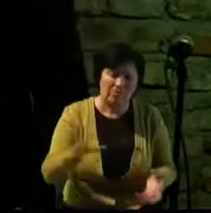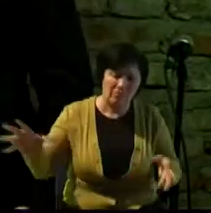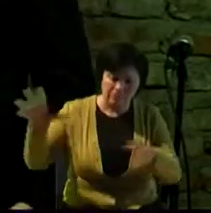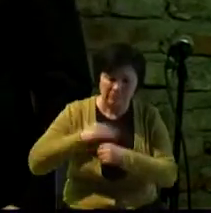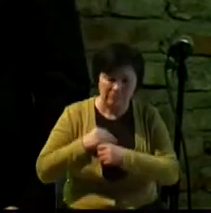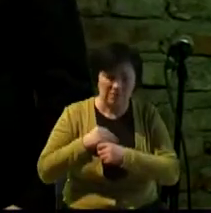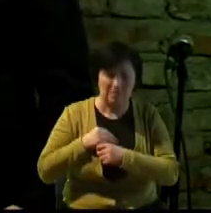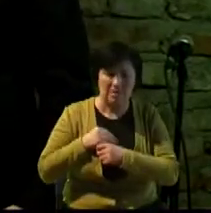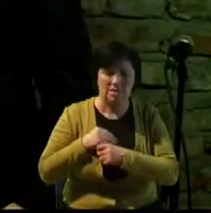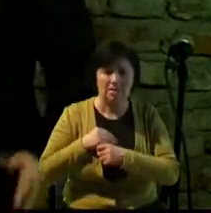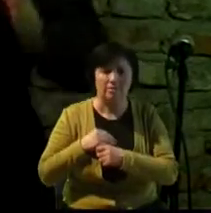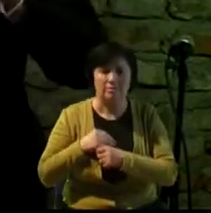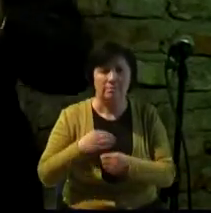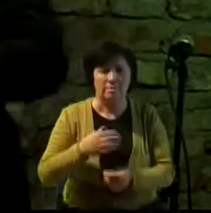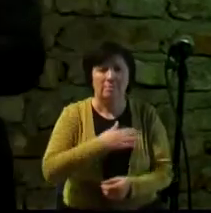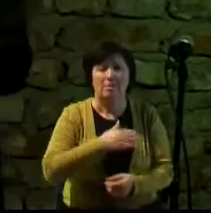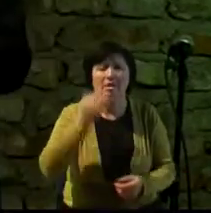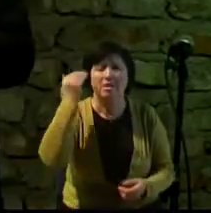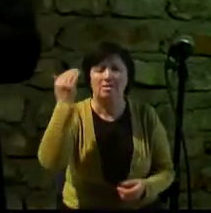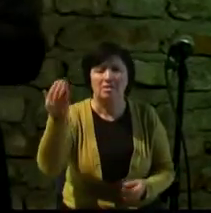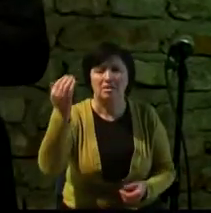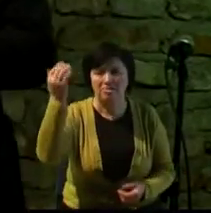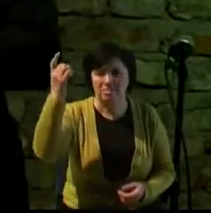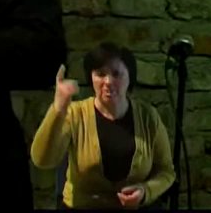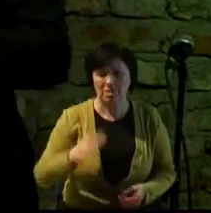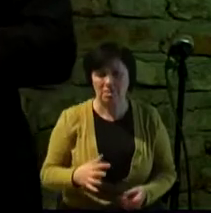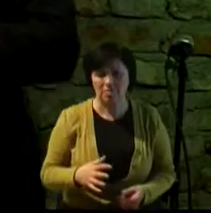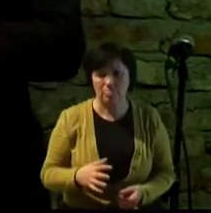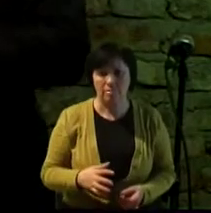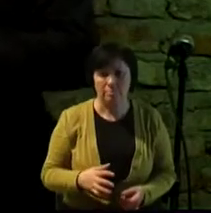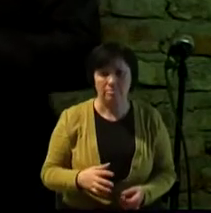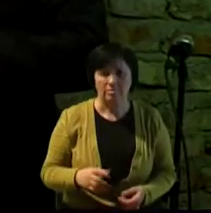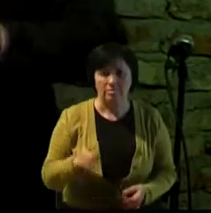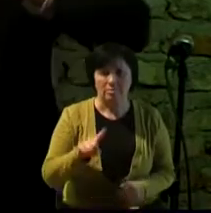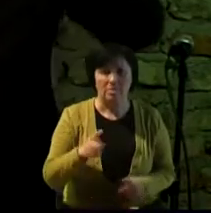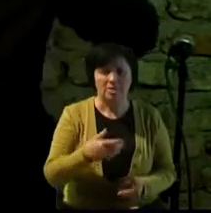расходимся, Он продолжает быть с нами.